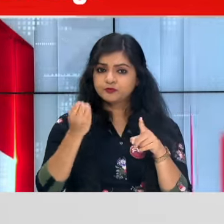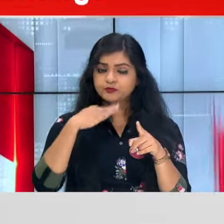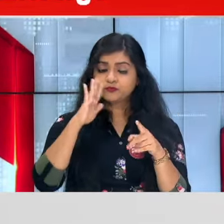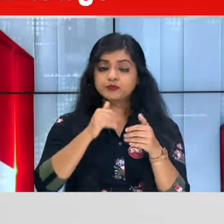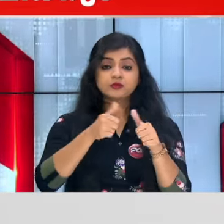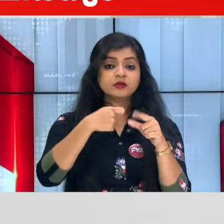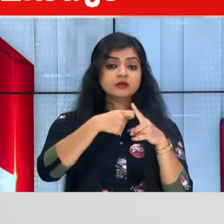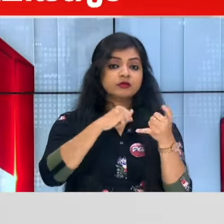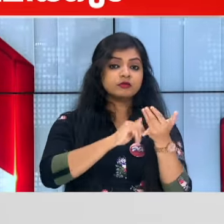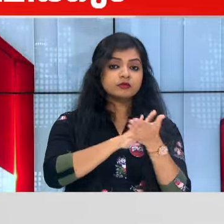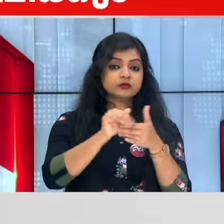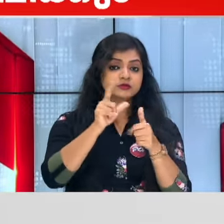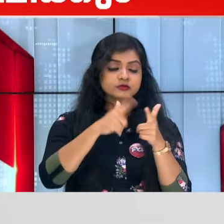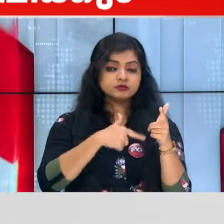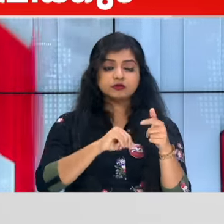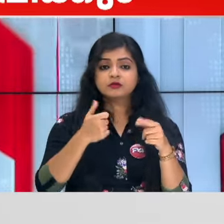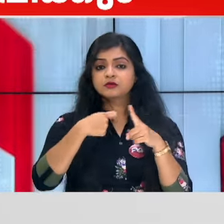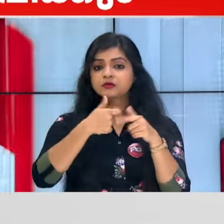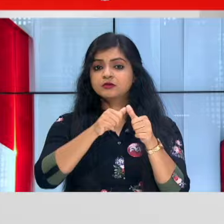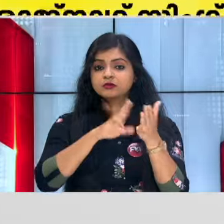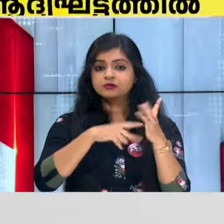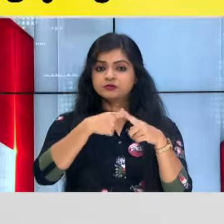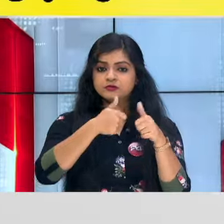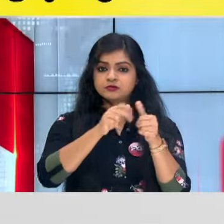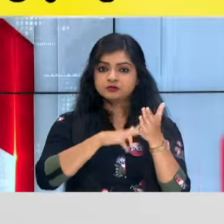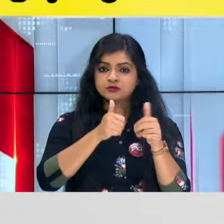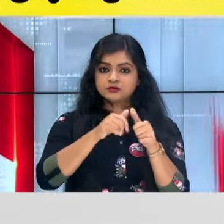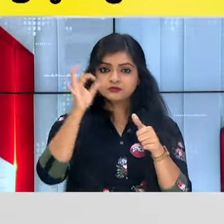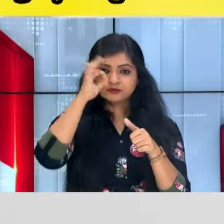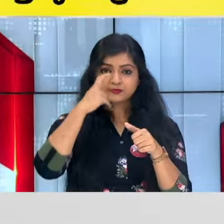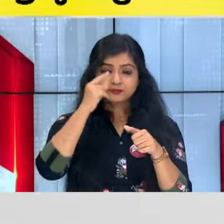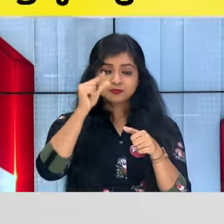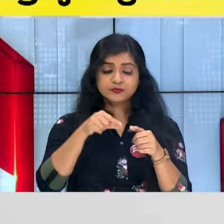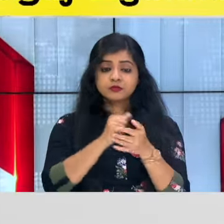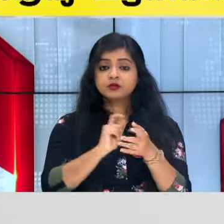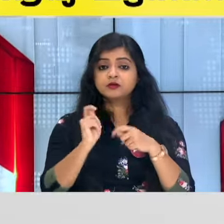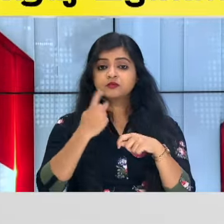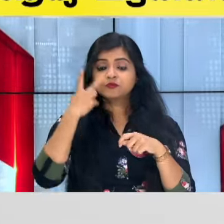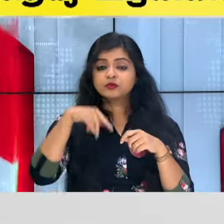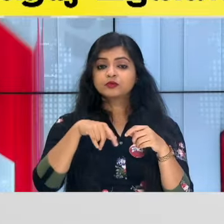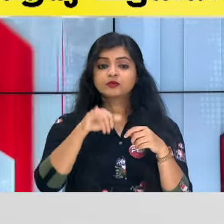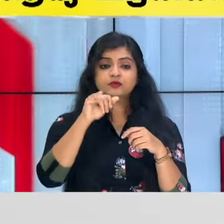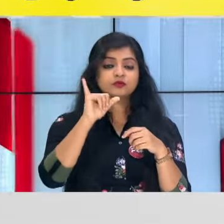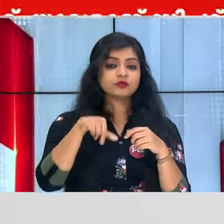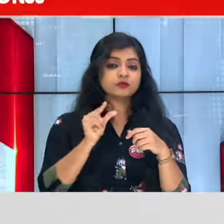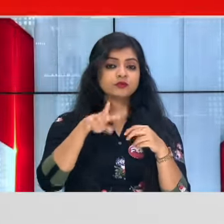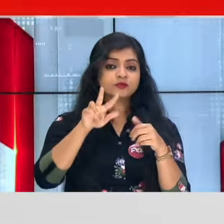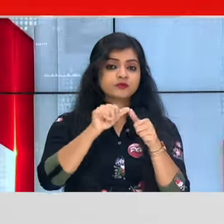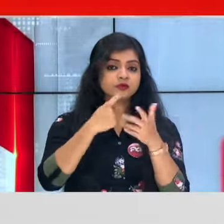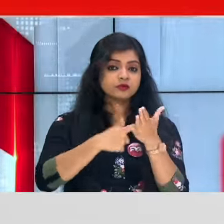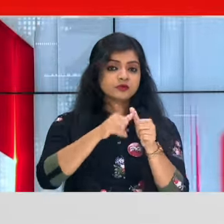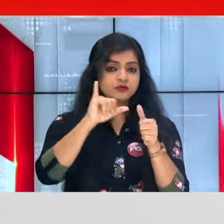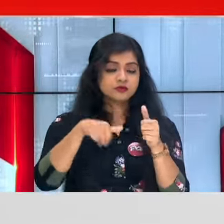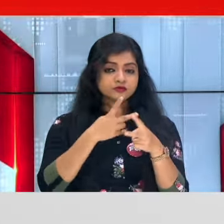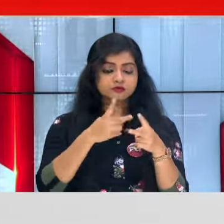കങ്കണ റണൌട്ട്, യുവരാജ് സിംഗ് തുടങ്ങിയ പേരുകളാണ് ആദ്യ പട്ടികയിൽ ഇടം പിടിക്കാൻ സാധ്യതയുള്ളത്. ഒപ്പം തന്നെ മധ്യപ്രദേശ് മുൻ